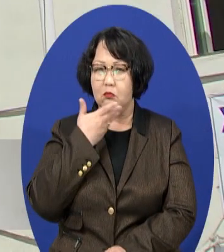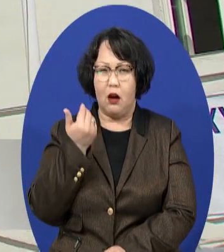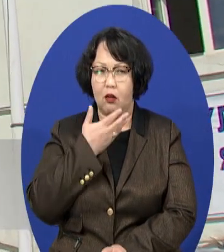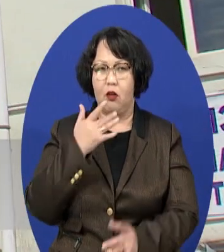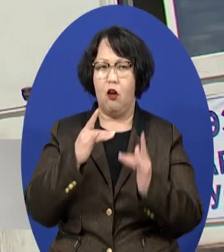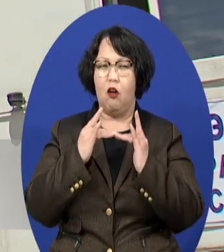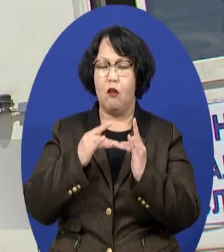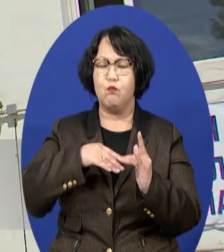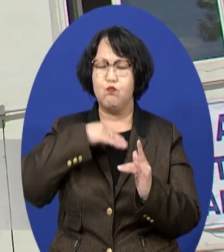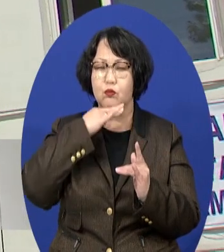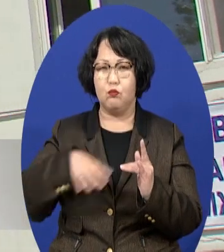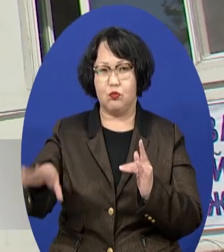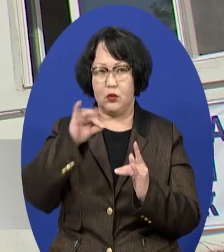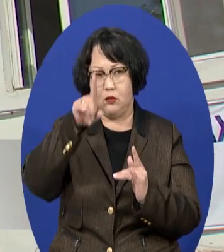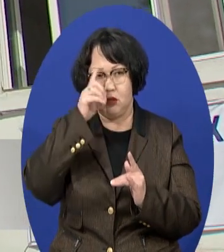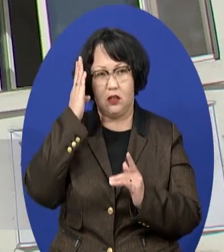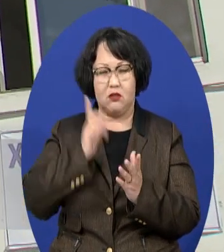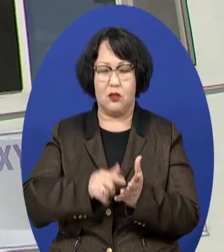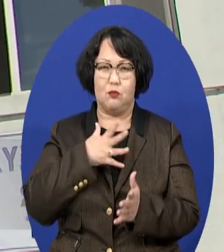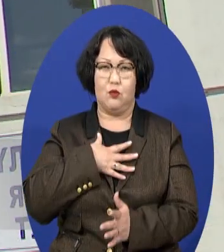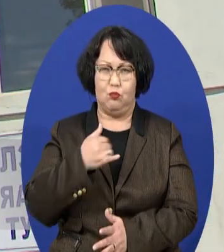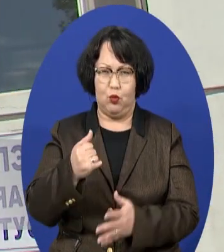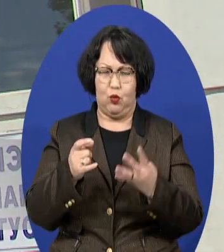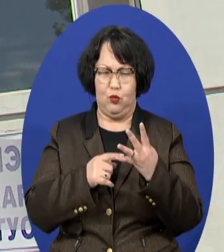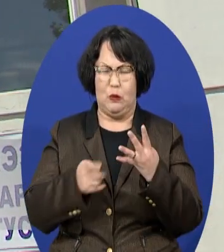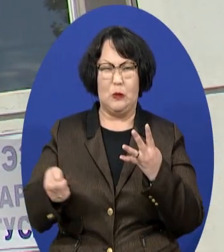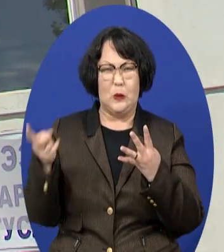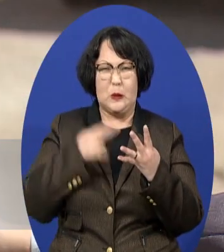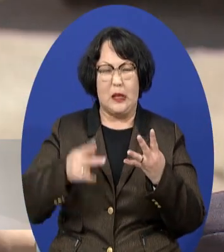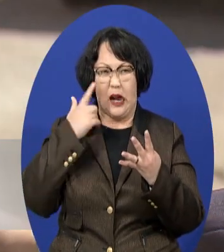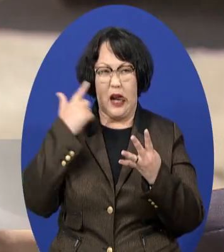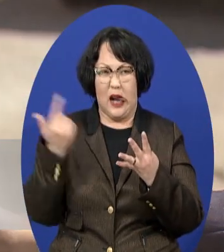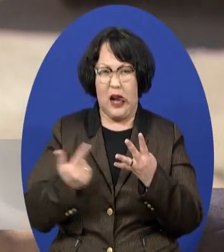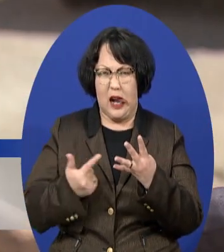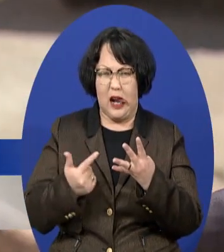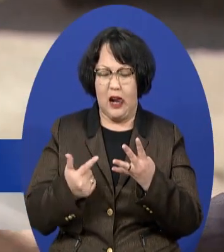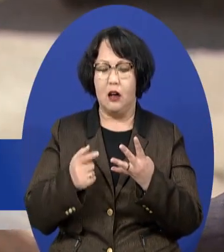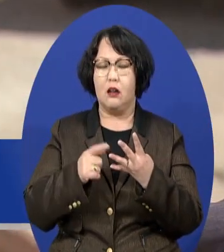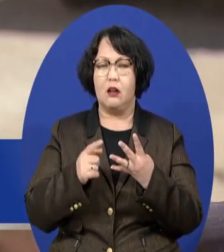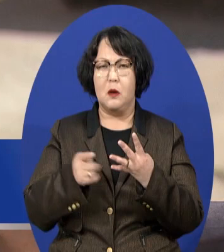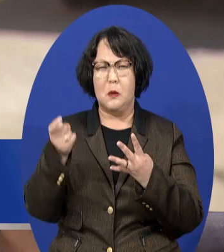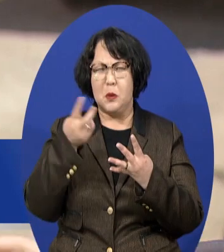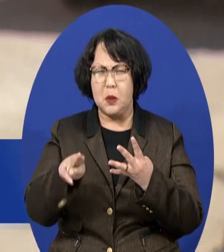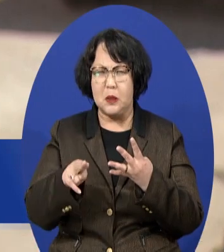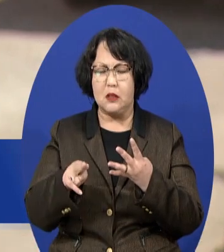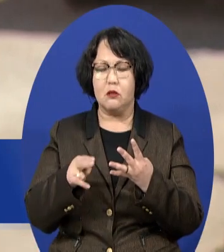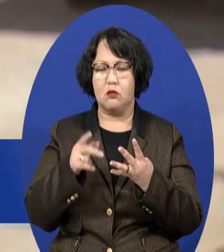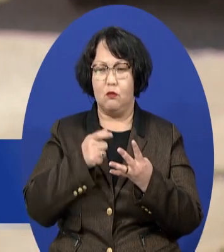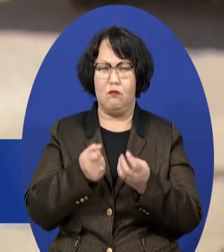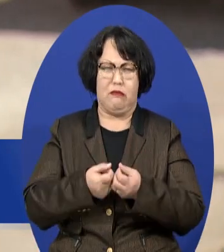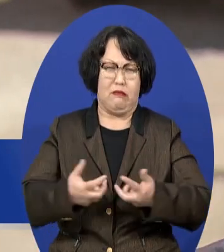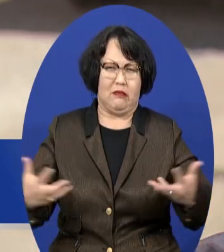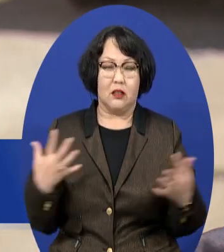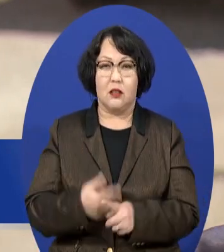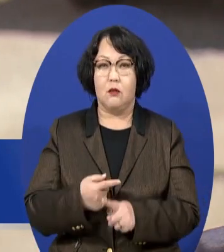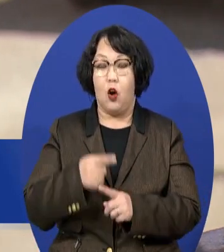хүмүүс маань хэвтэн эмчилгээлэх шаардлагатай. Нэг хүнд буюу маш хүнд өвчтний тоо бол эрс нэмэгдсэн. Одоогийн байдлаар